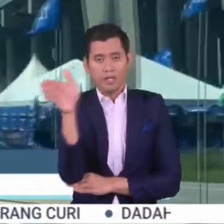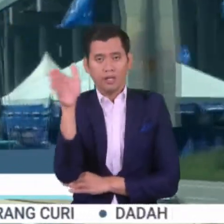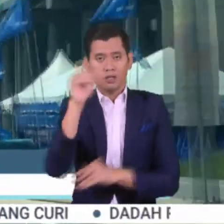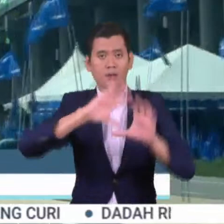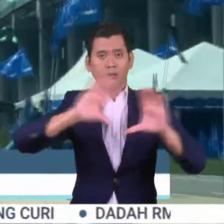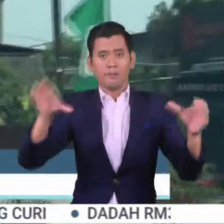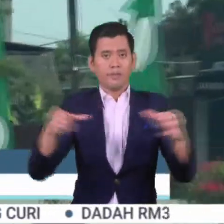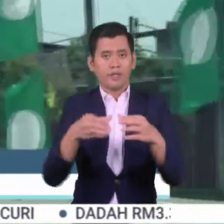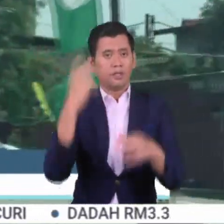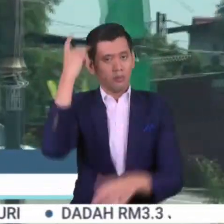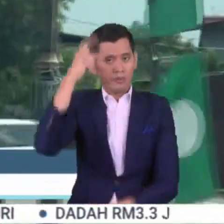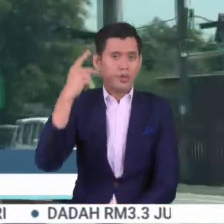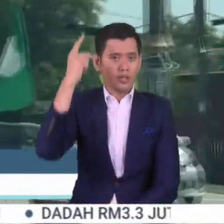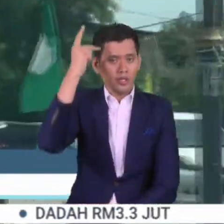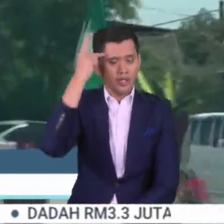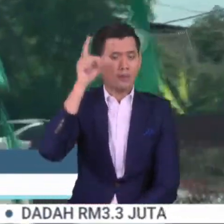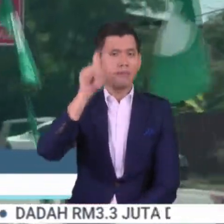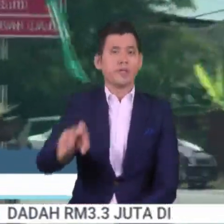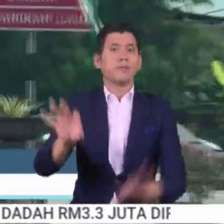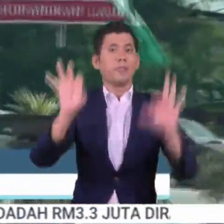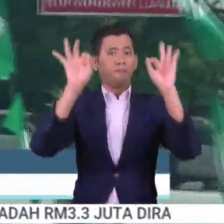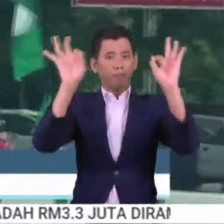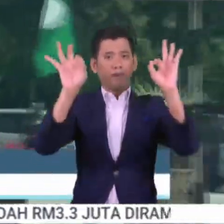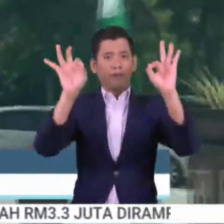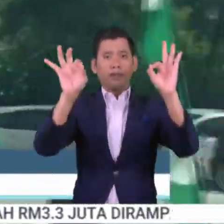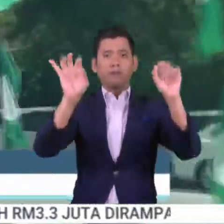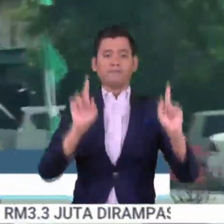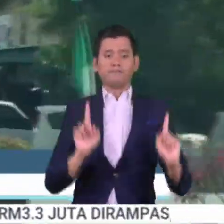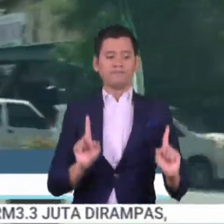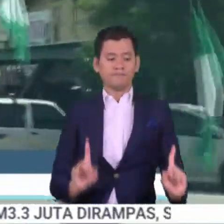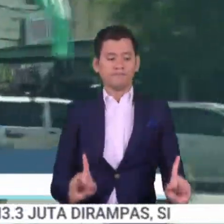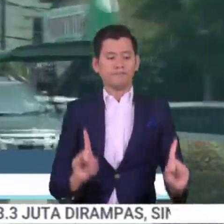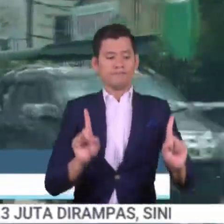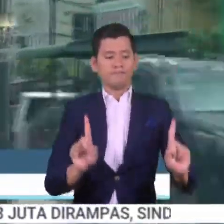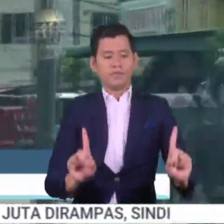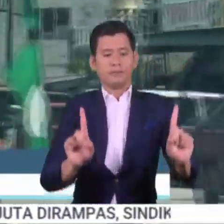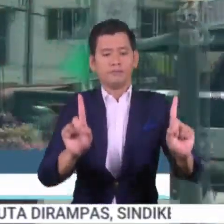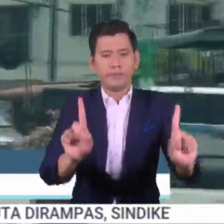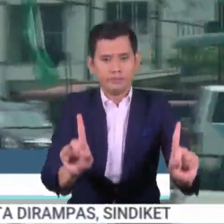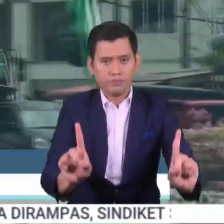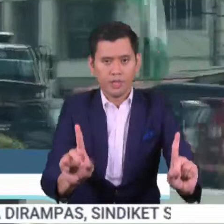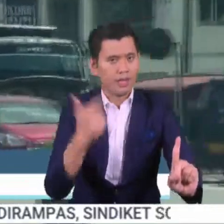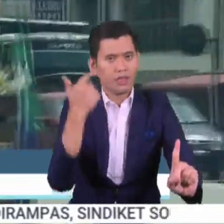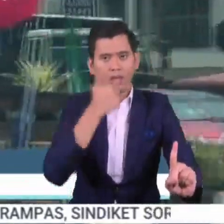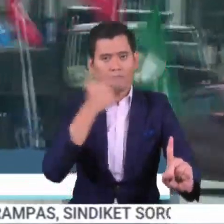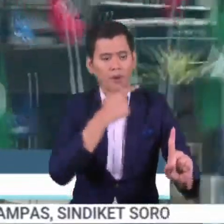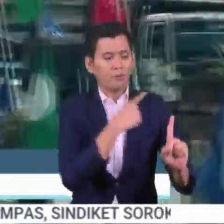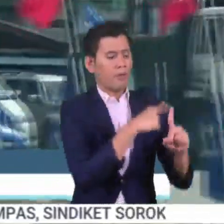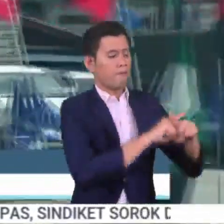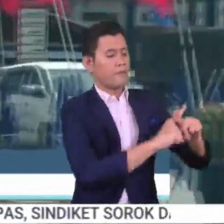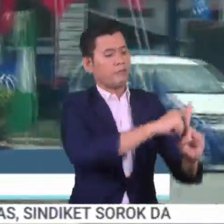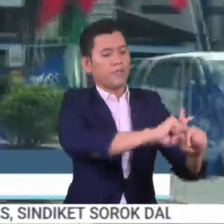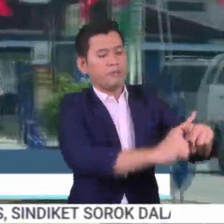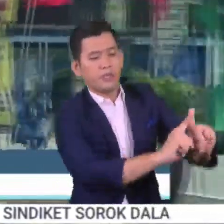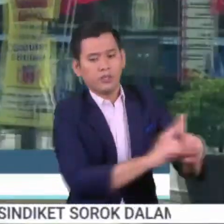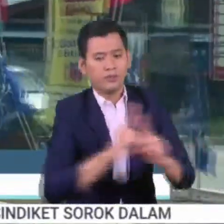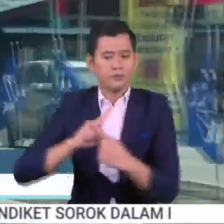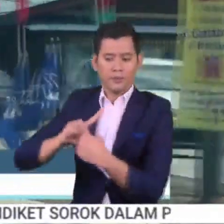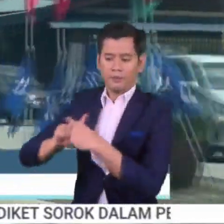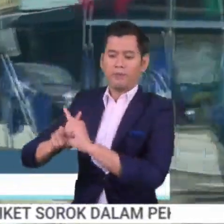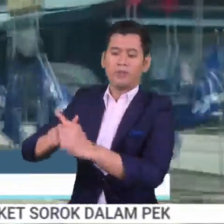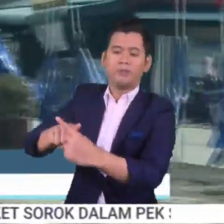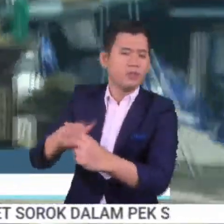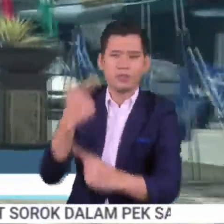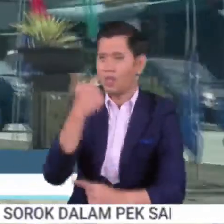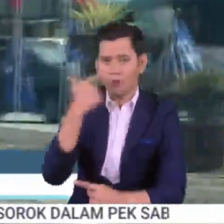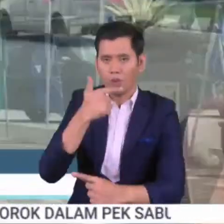yang sempurna, yang tidak mengganggu penglihatan, pandangan dan juga pergerakan, terutamanya di